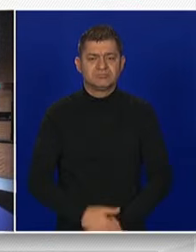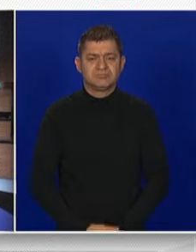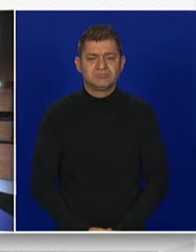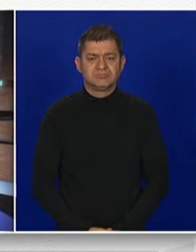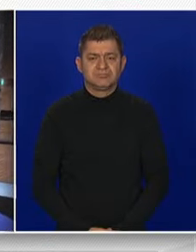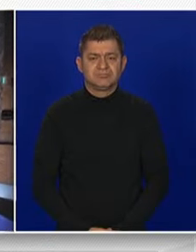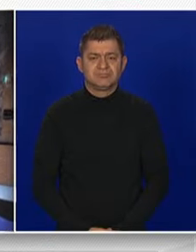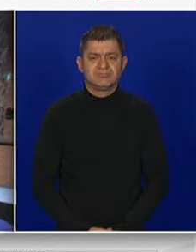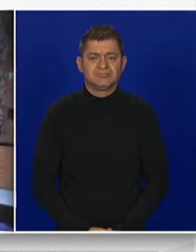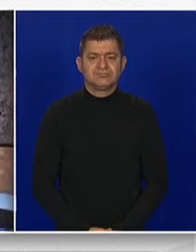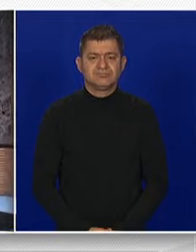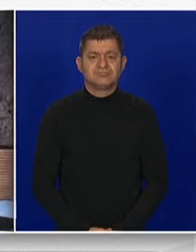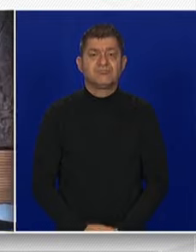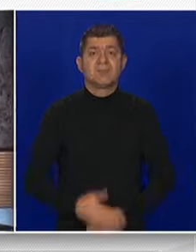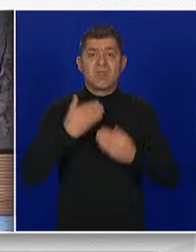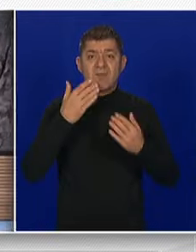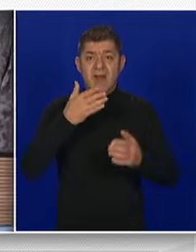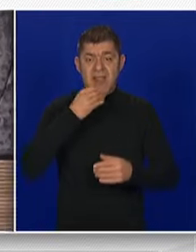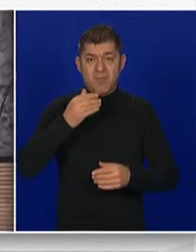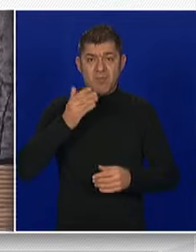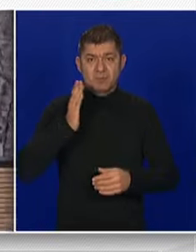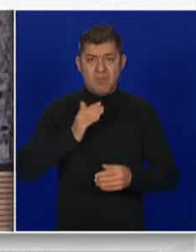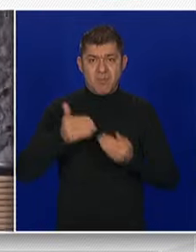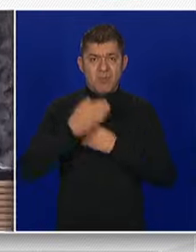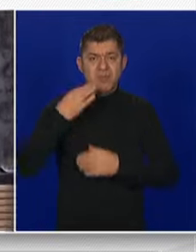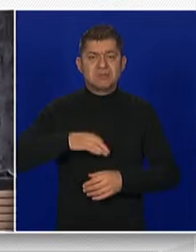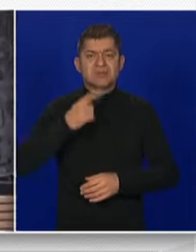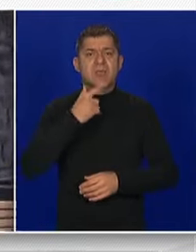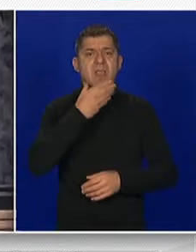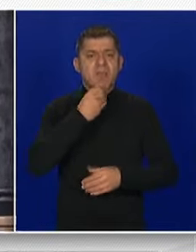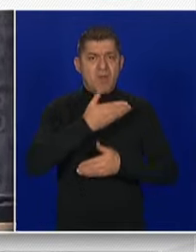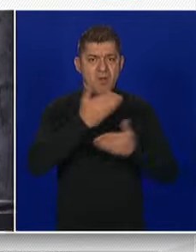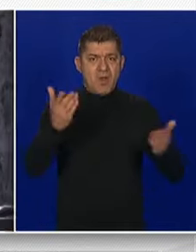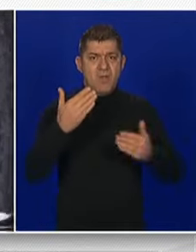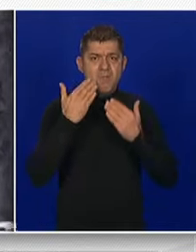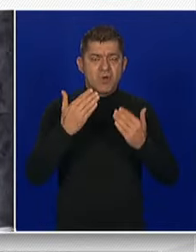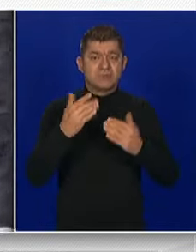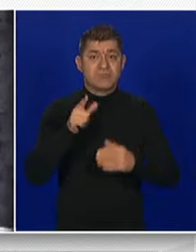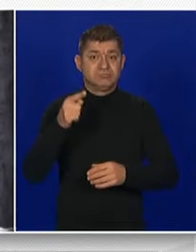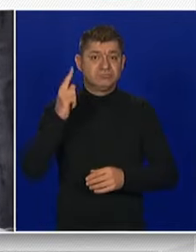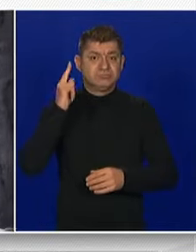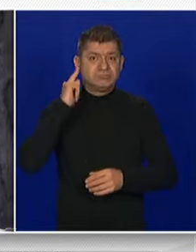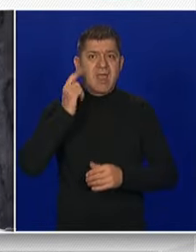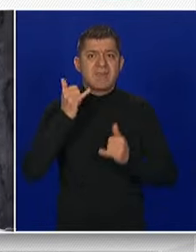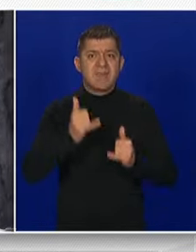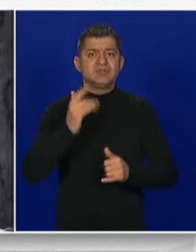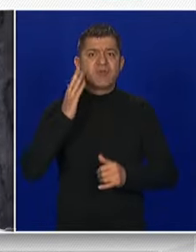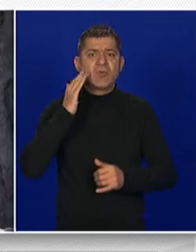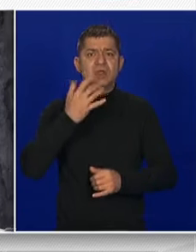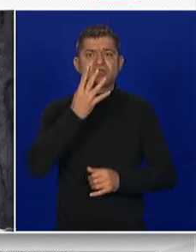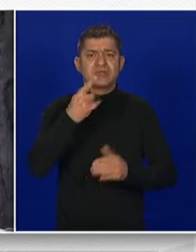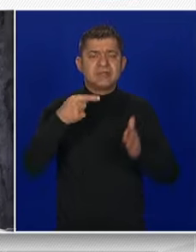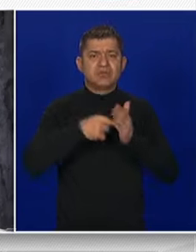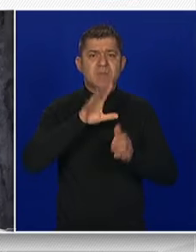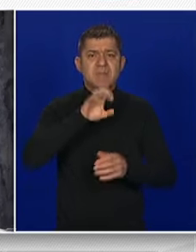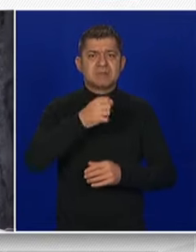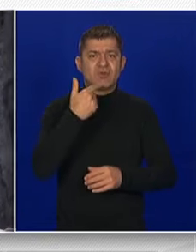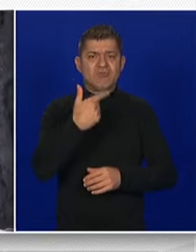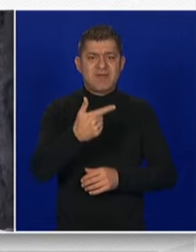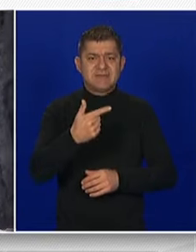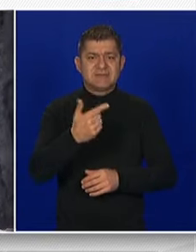Hvala lijepa gospodine potpredsjedniče, sve vas pozdravljam. Dakle, čuli ste, današnja brojka je 4520